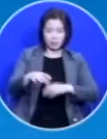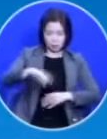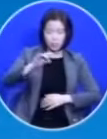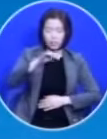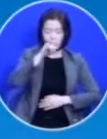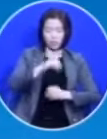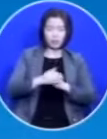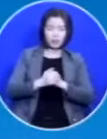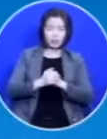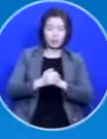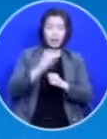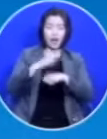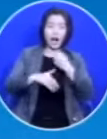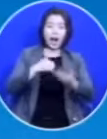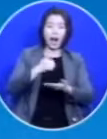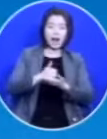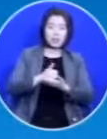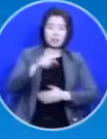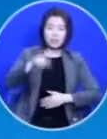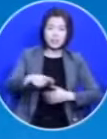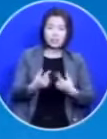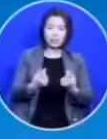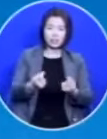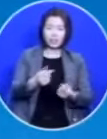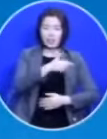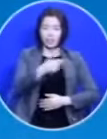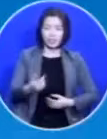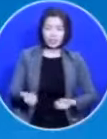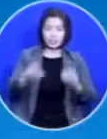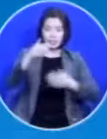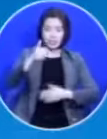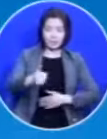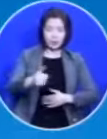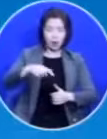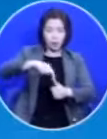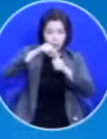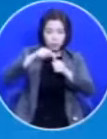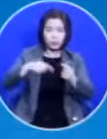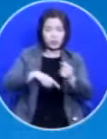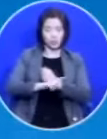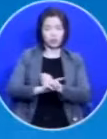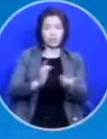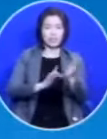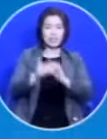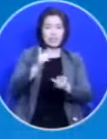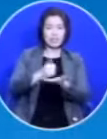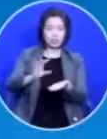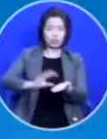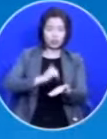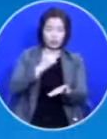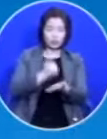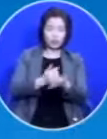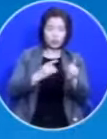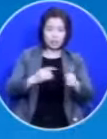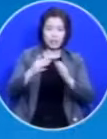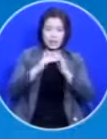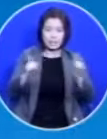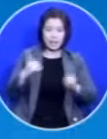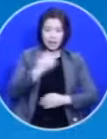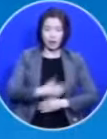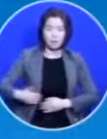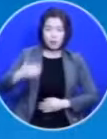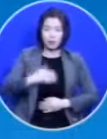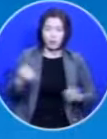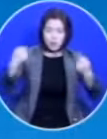했었다는 하나님이 이렇게 대제사장을은이는 수 그리스도께서 사람의 몸을 입고 오셔야